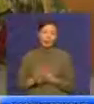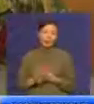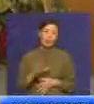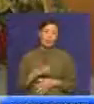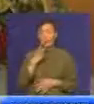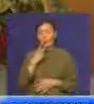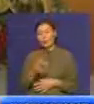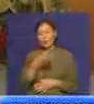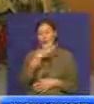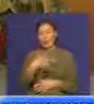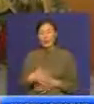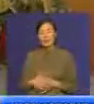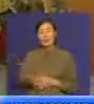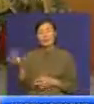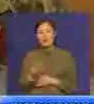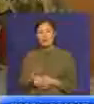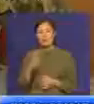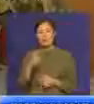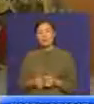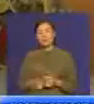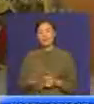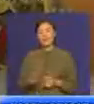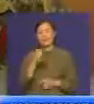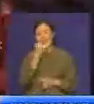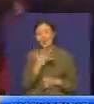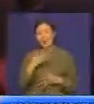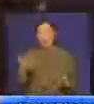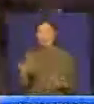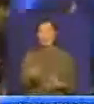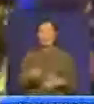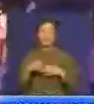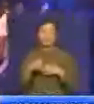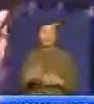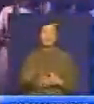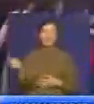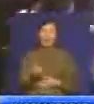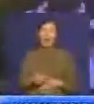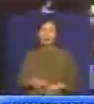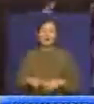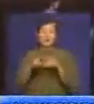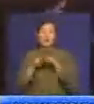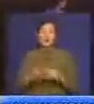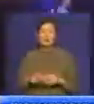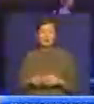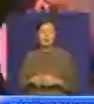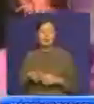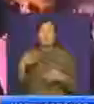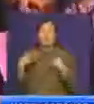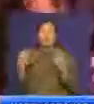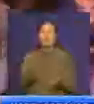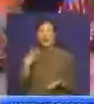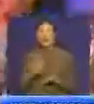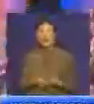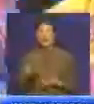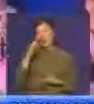нам понравилось. Приезжайте почаще. Спасибо вам большое. Гастрольный тур «Астанадан Актлек» представляет собой поздравление